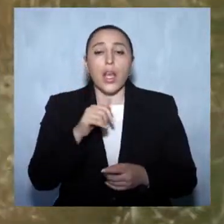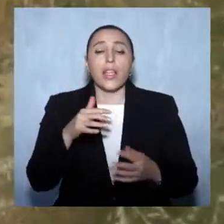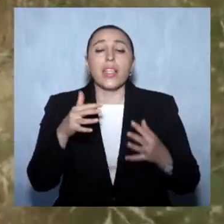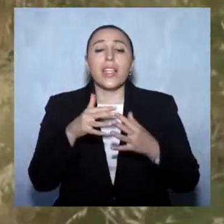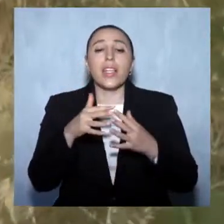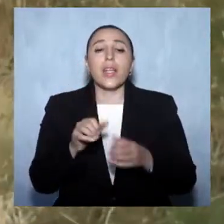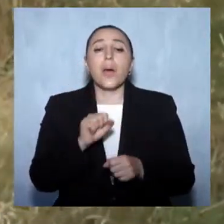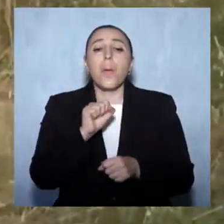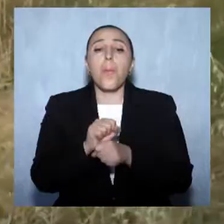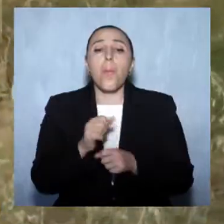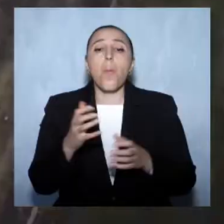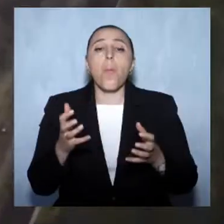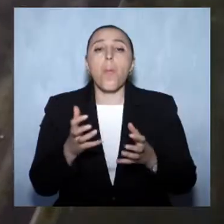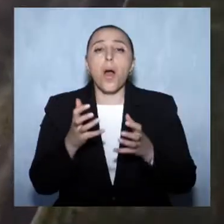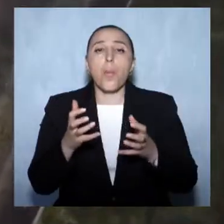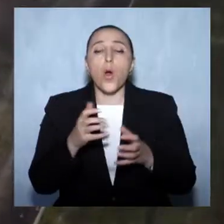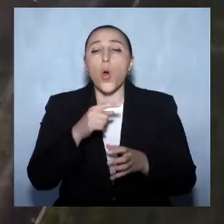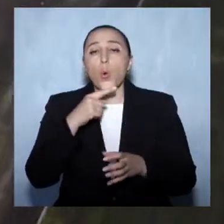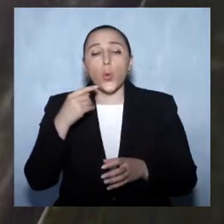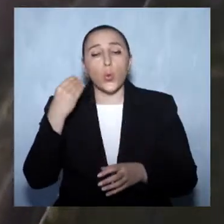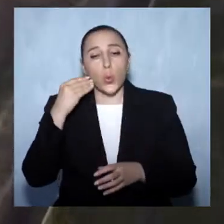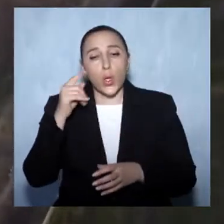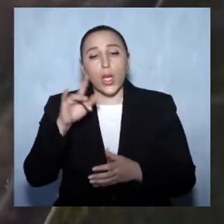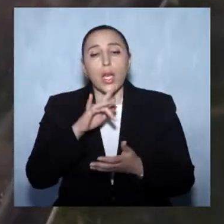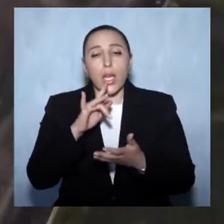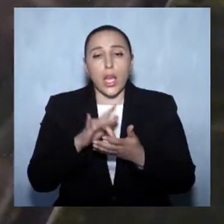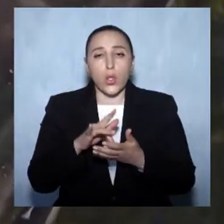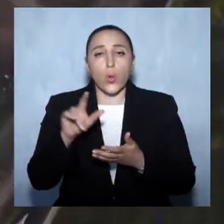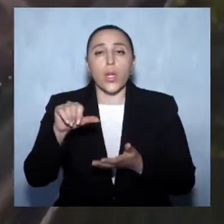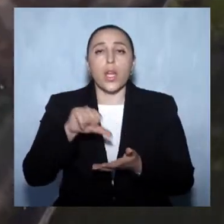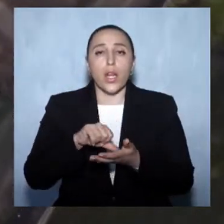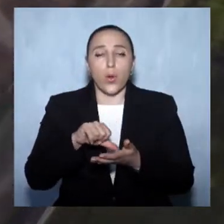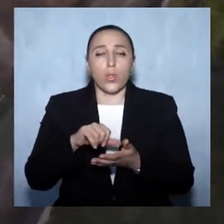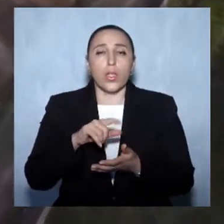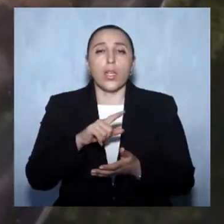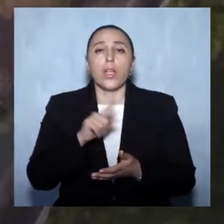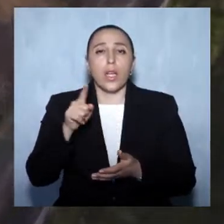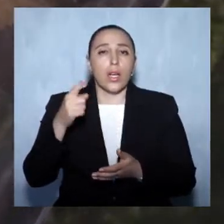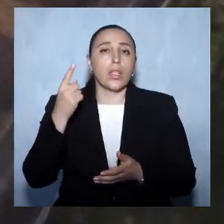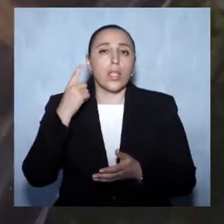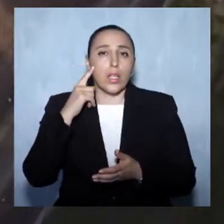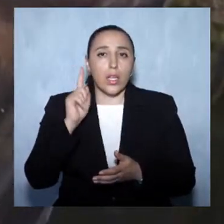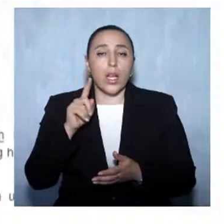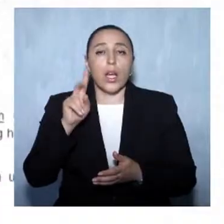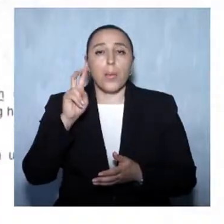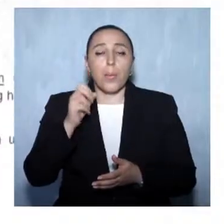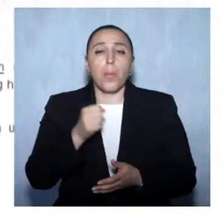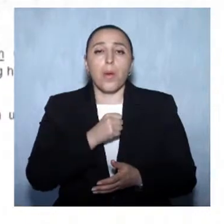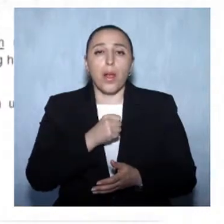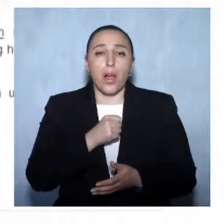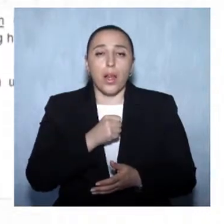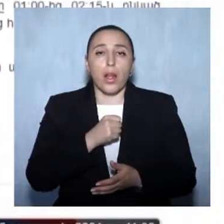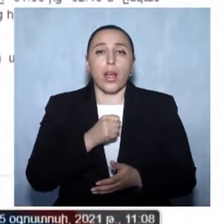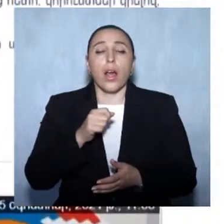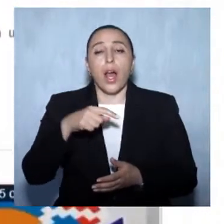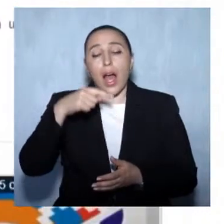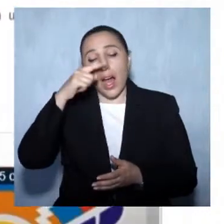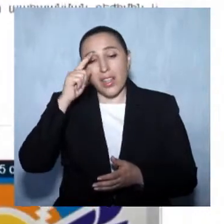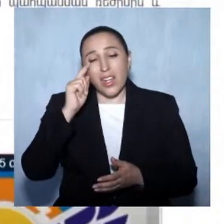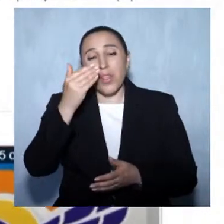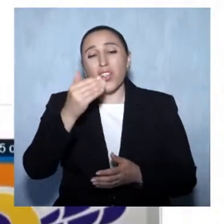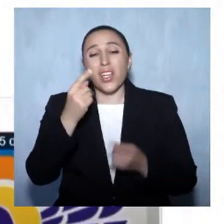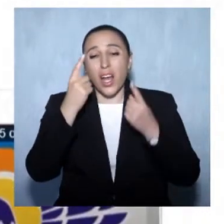ռեժիմի պահպանման ռուս-թուրքական կենտրոնի ներկայացուցիչները։ Լեռնային Ղարաբաղի պաշտպանության բանակը ադրբեջանական կողմի